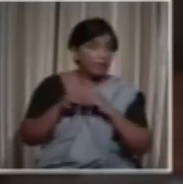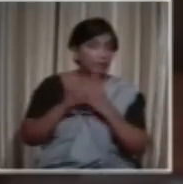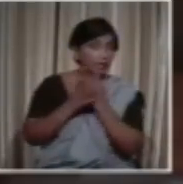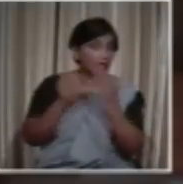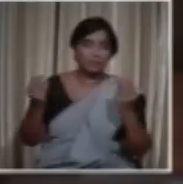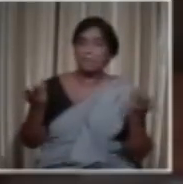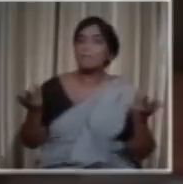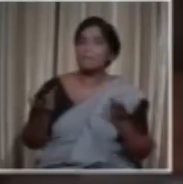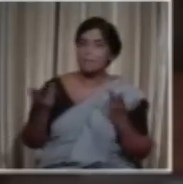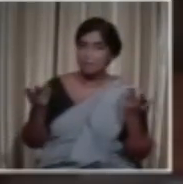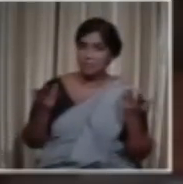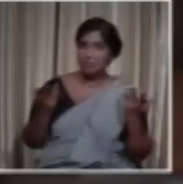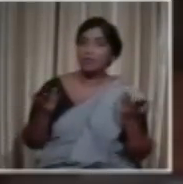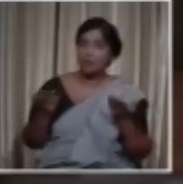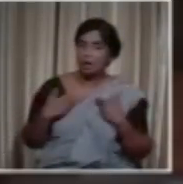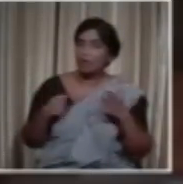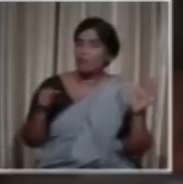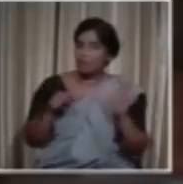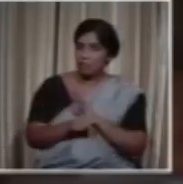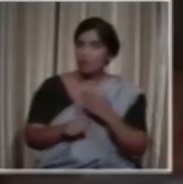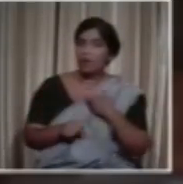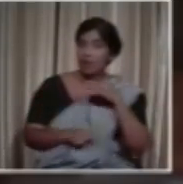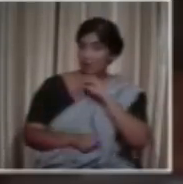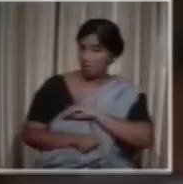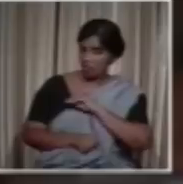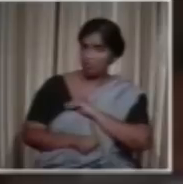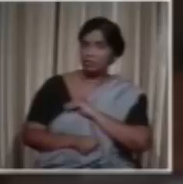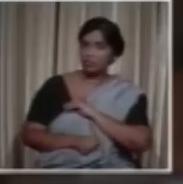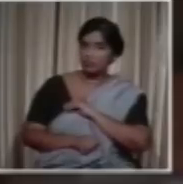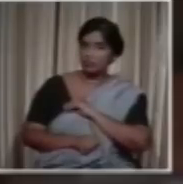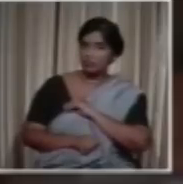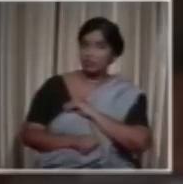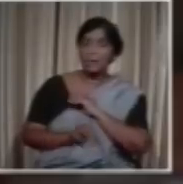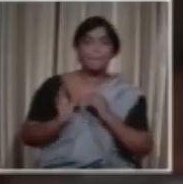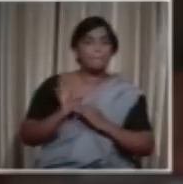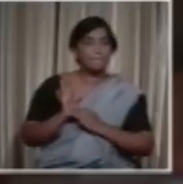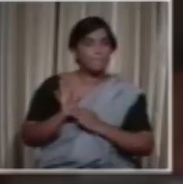නැහැ අපේ සම්පූර්ණ ආදායම බිලියන